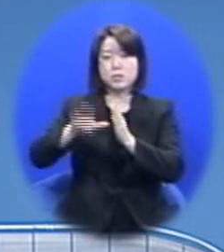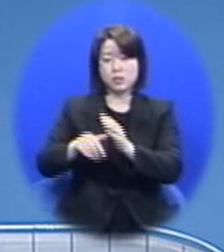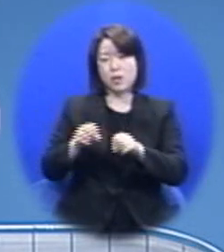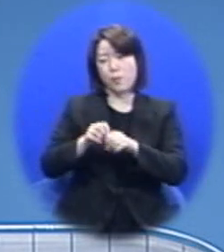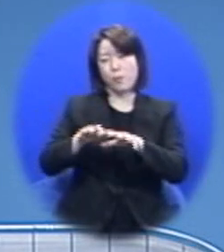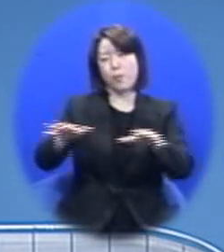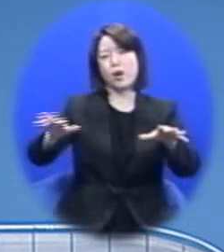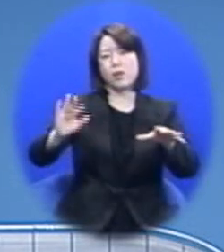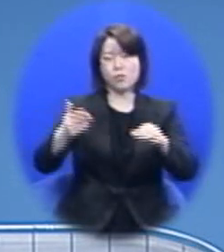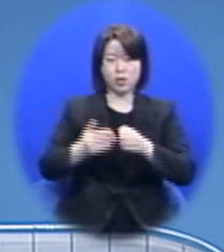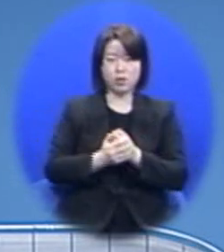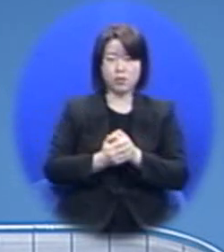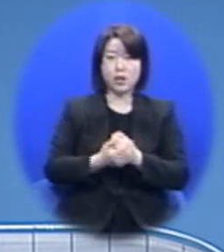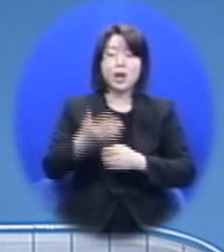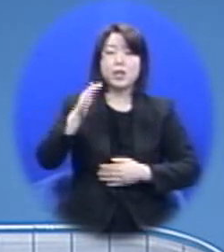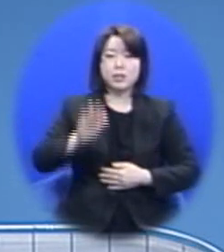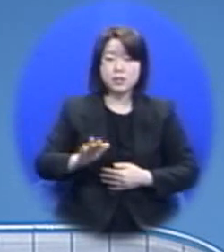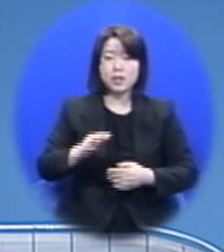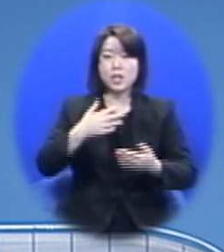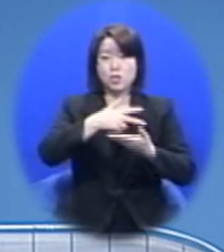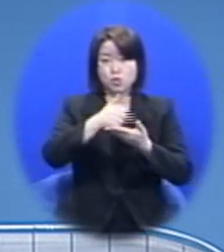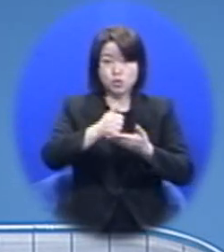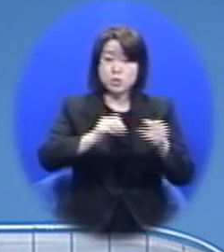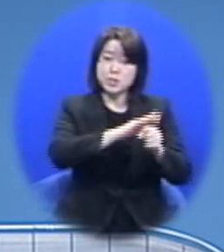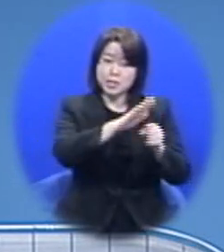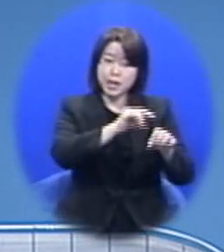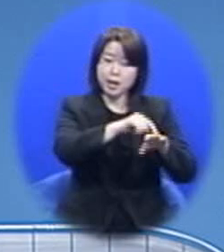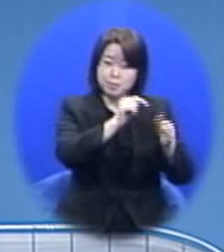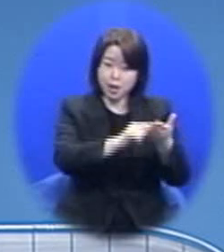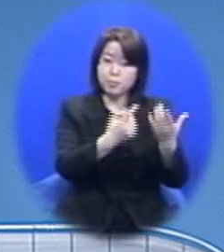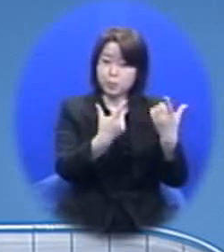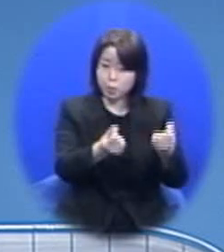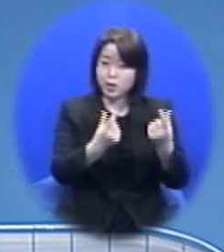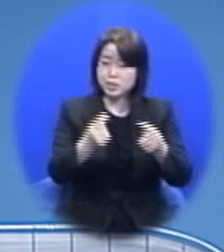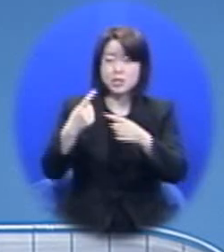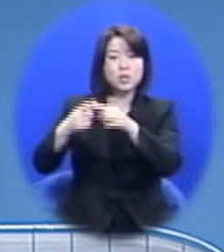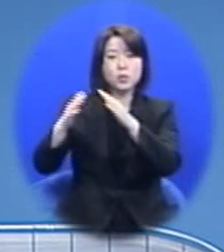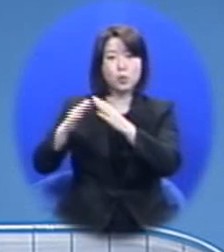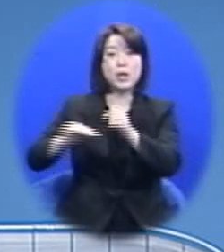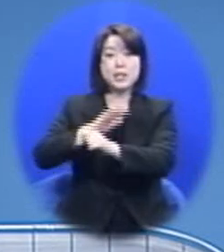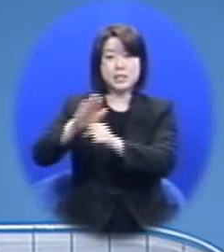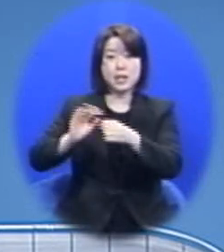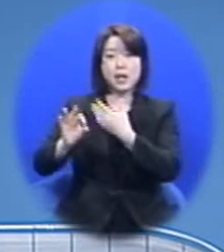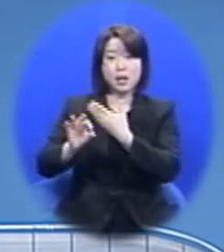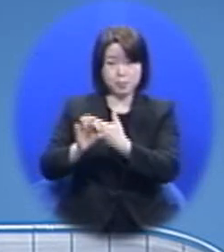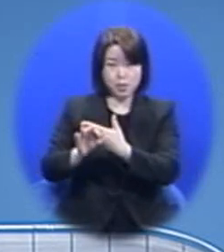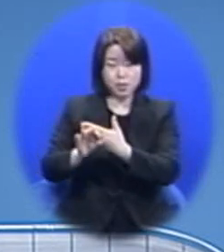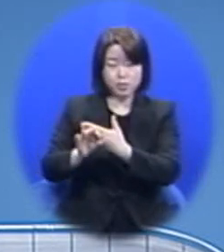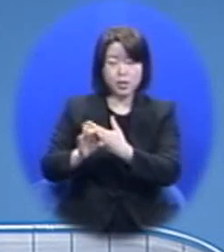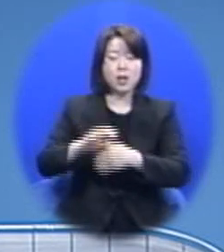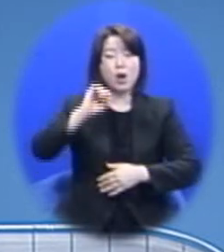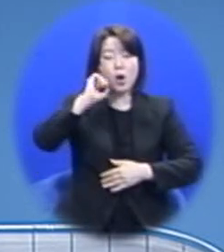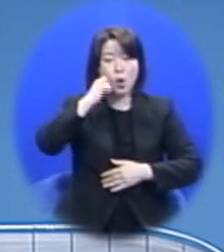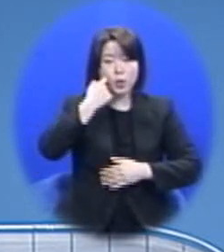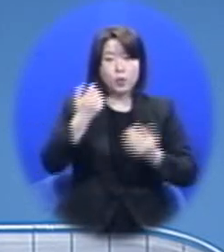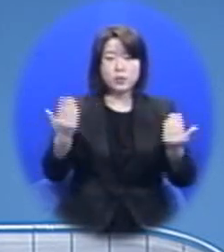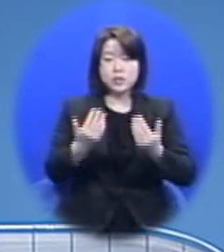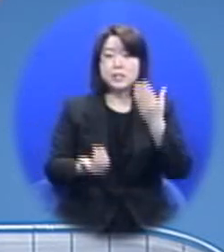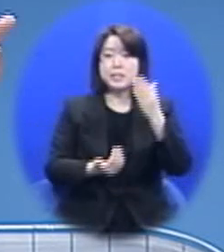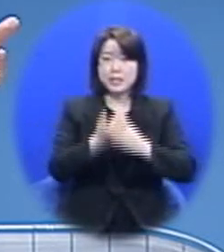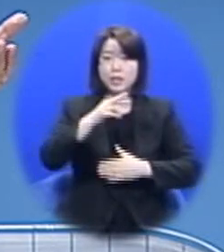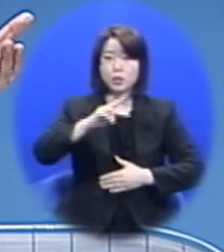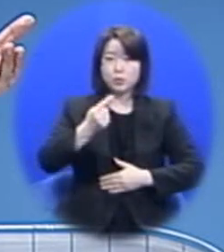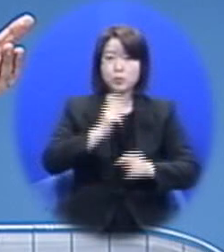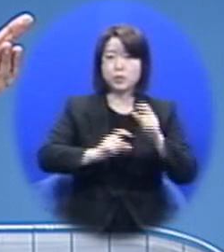그런데 주님을 사랑하는 마음으로 교회를 사랑하게 되면 어려운 일이 생기면 그러면 더